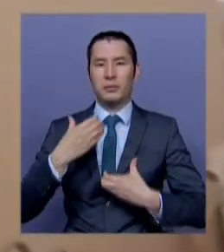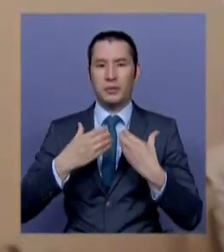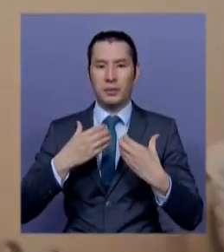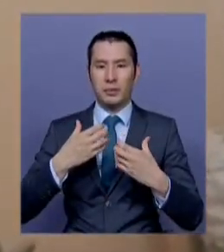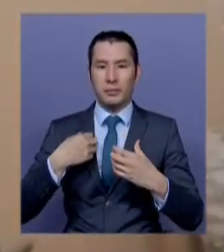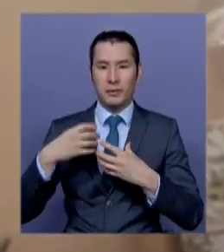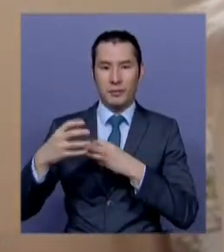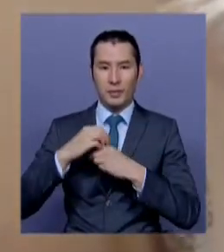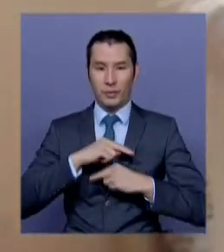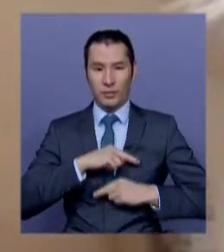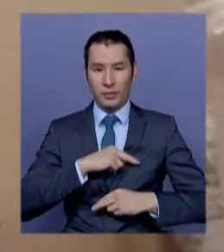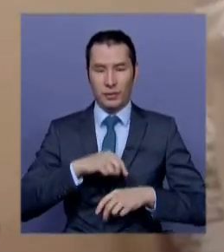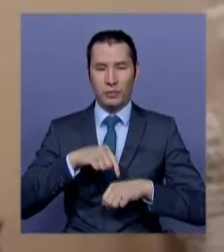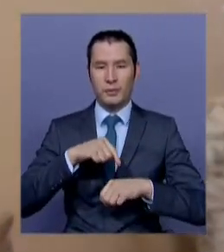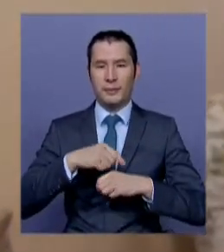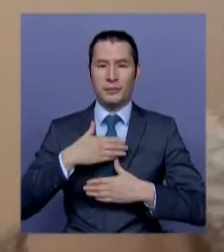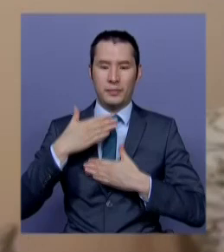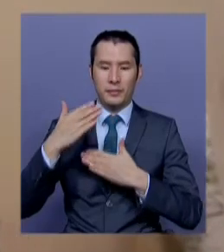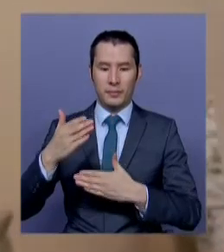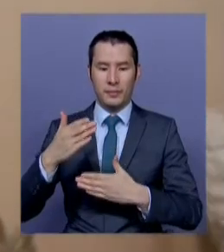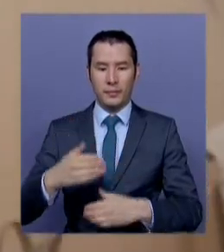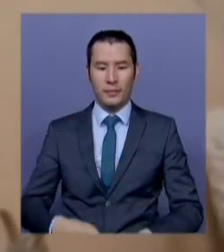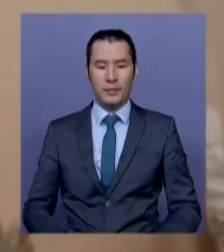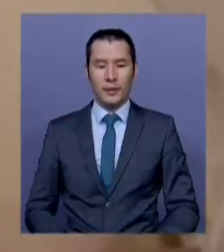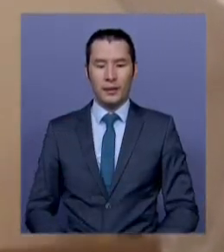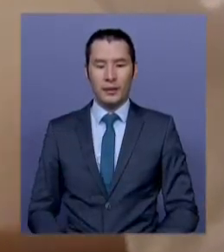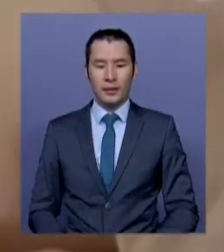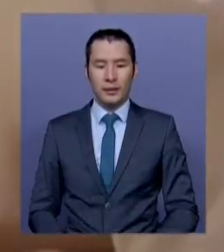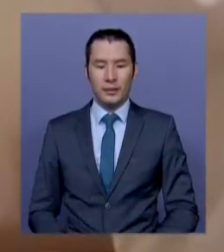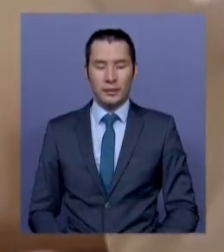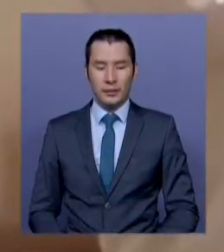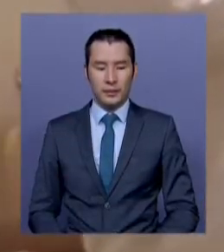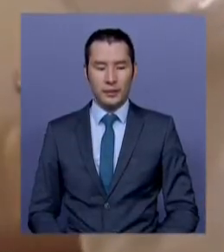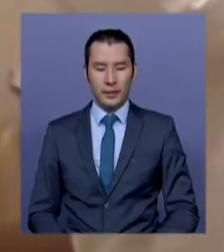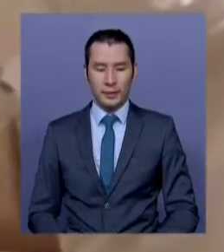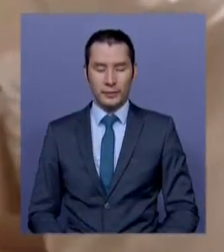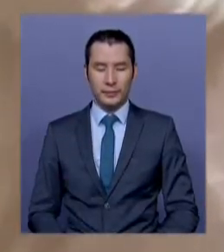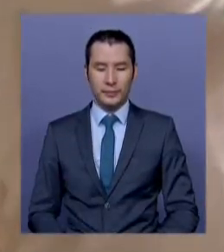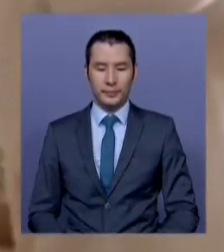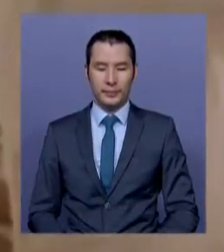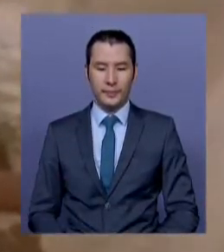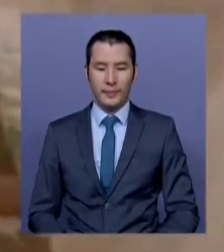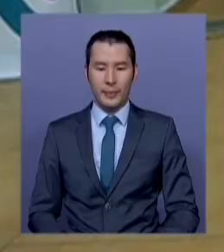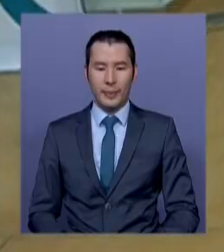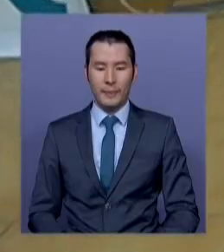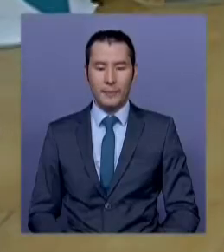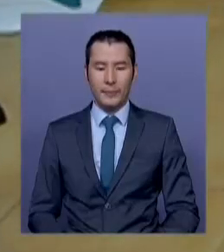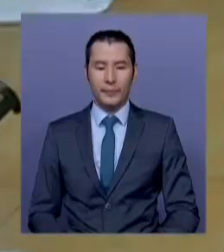медбрат, медсестраларға, осы отделениенің бүткіл сотрудниктеріне үлкен алғысымды білдіргім